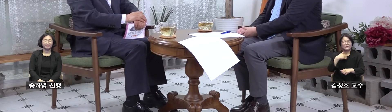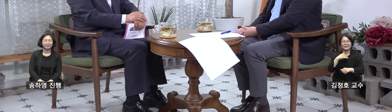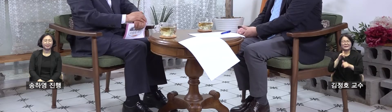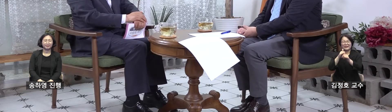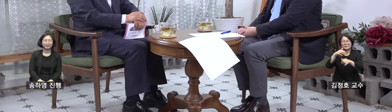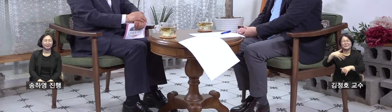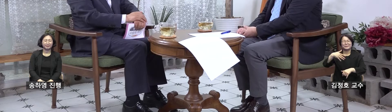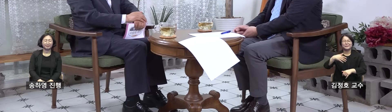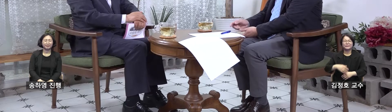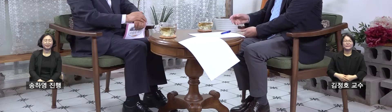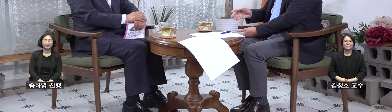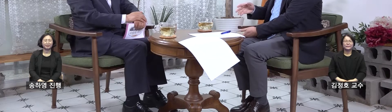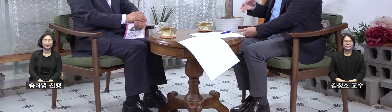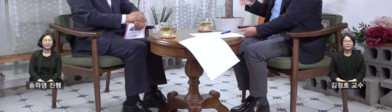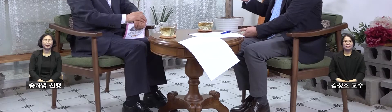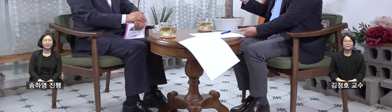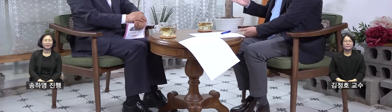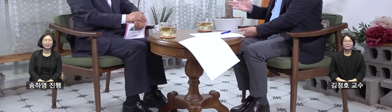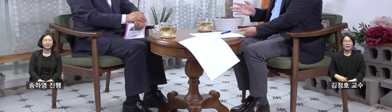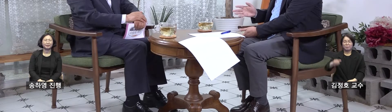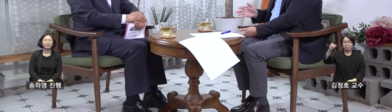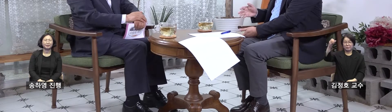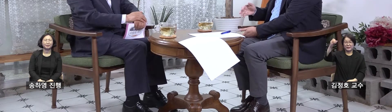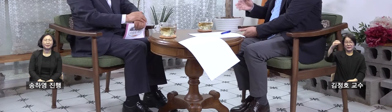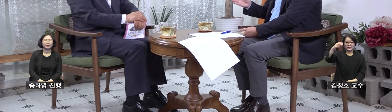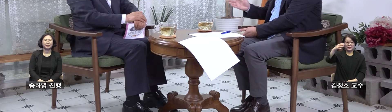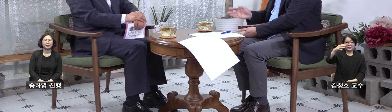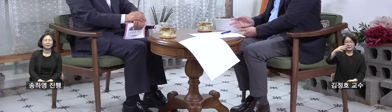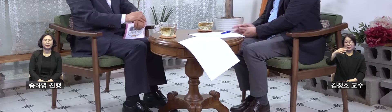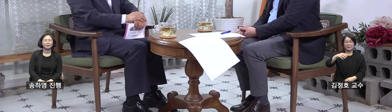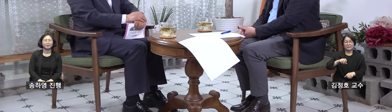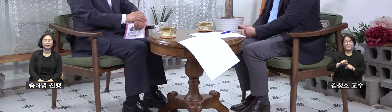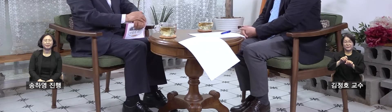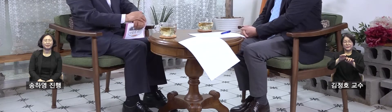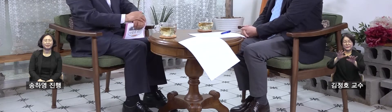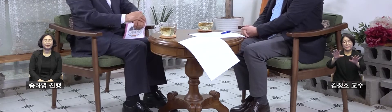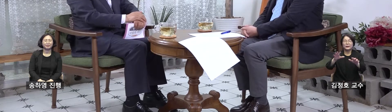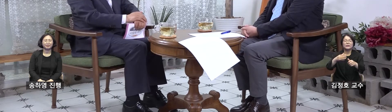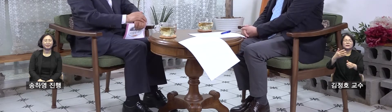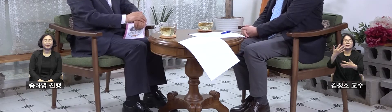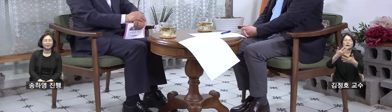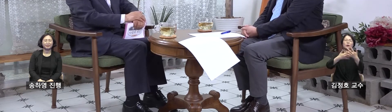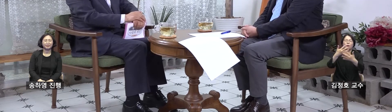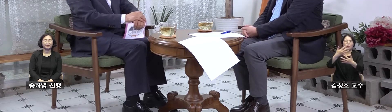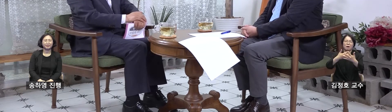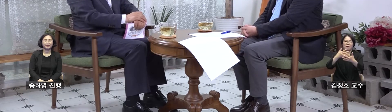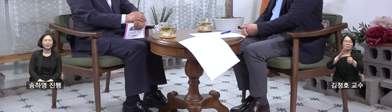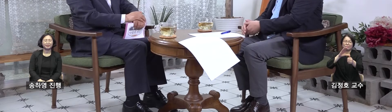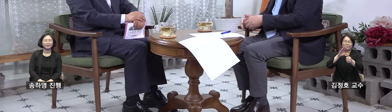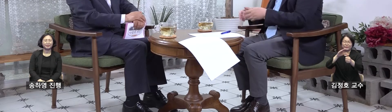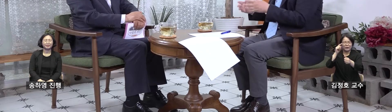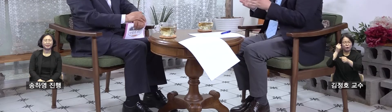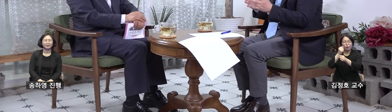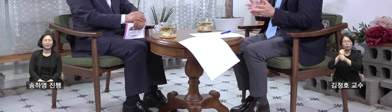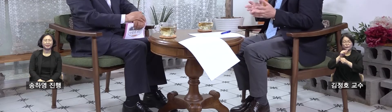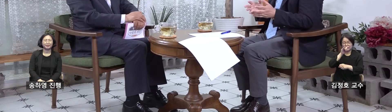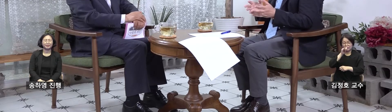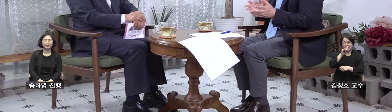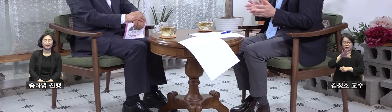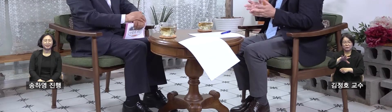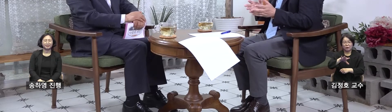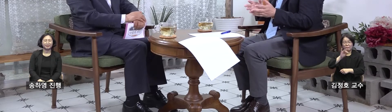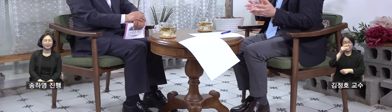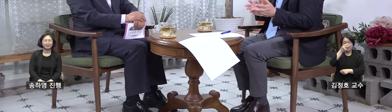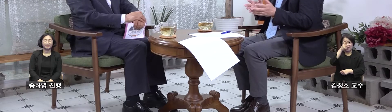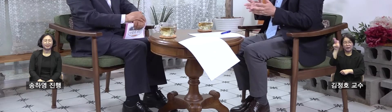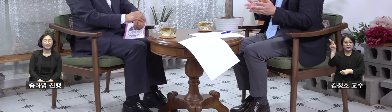않았습니다만은 그래서 그 빛이 전파돼가는 거를 이제 영화로 찍는 연구를 했는데 처음 카이스트 와서도